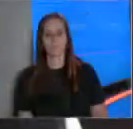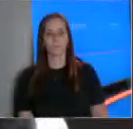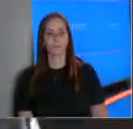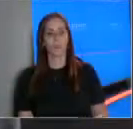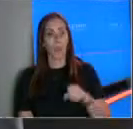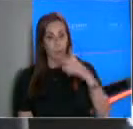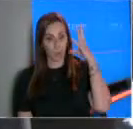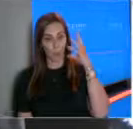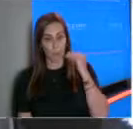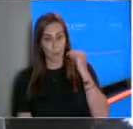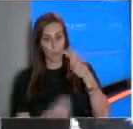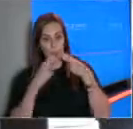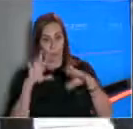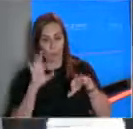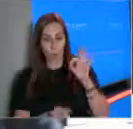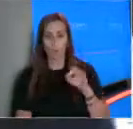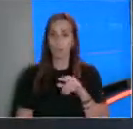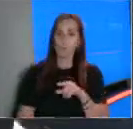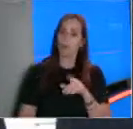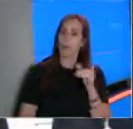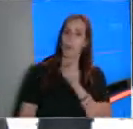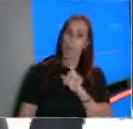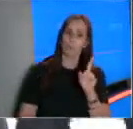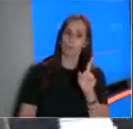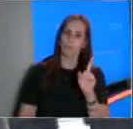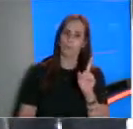רובי, אתה מרוצה מתוצאות הבחירות? לא.